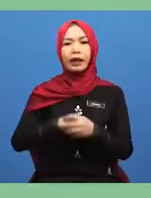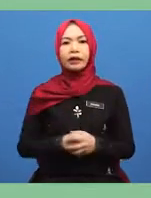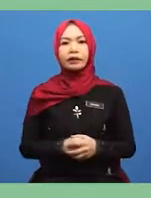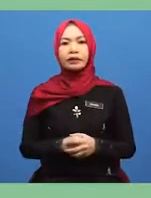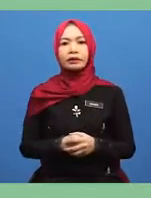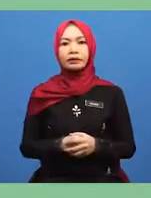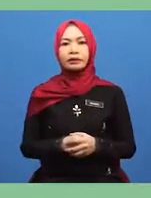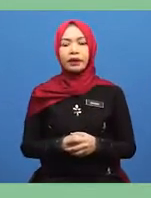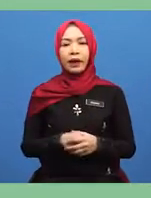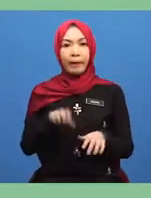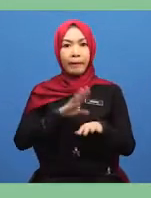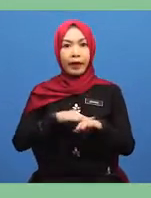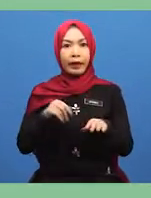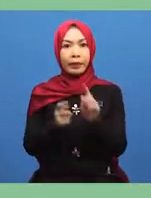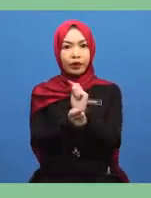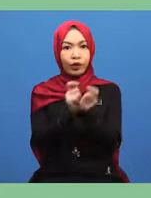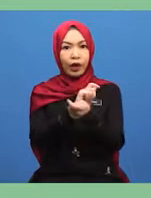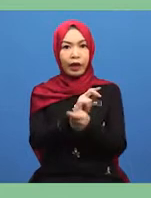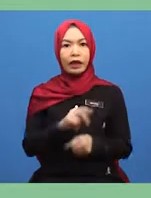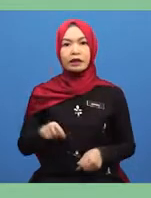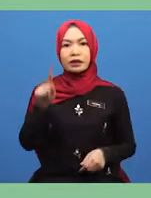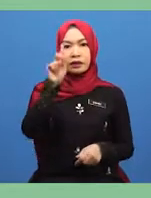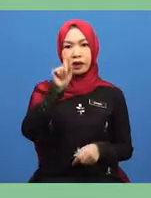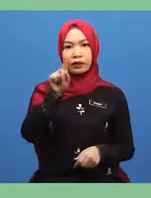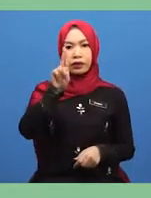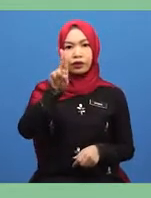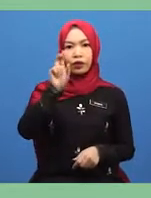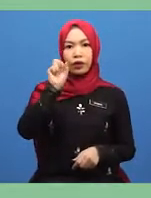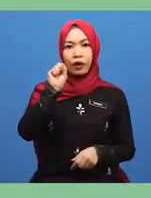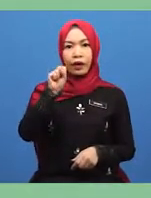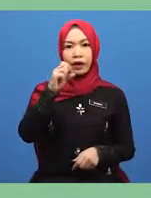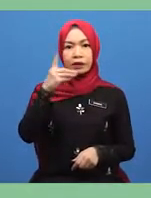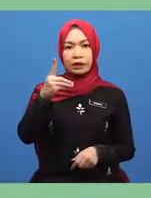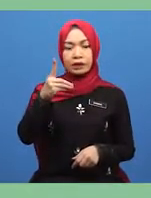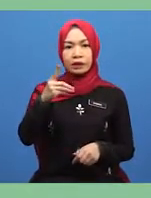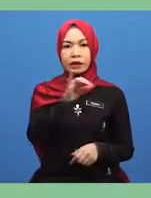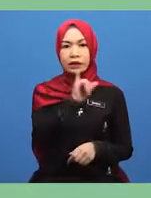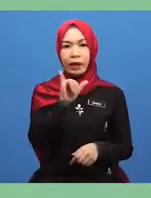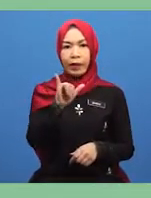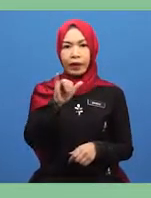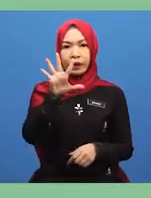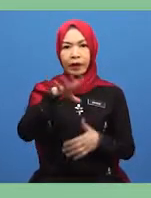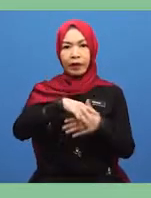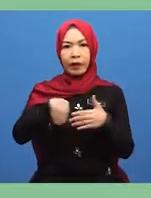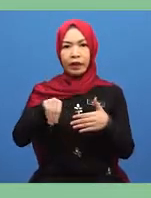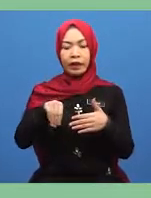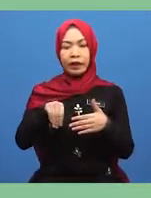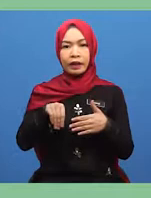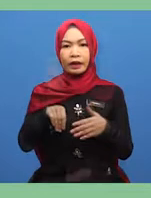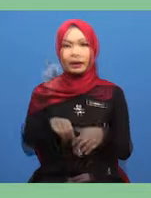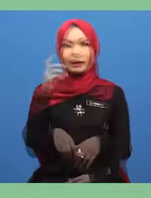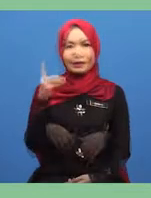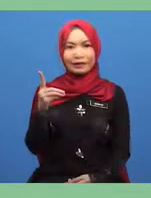kadar pertukaran 1 USD sama dengan RM5, wujudlah lebihan penawaran USD sebanyak